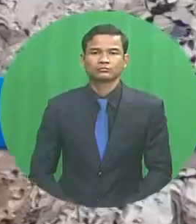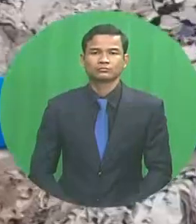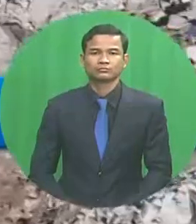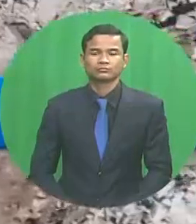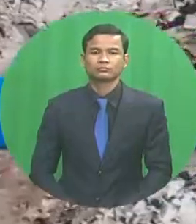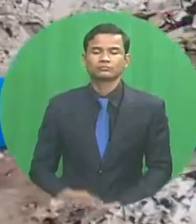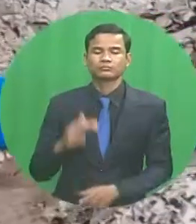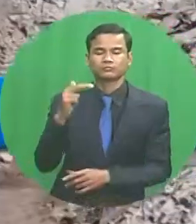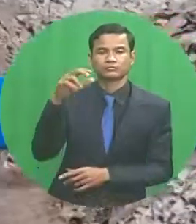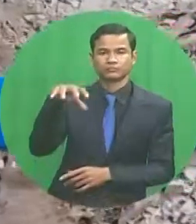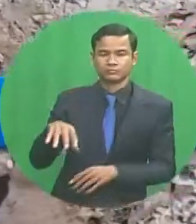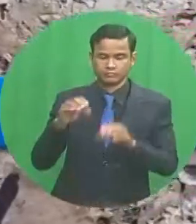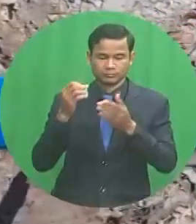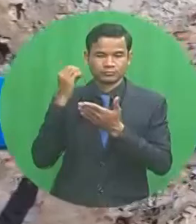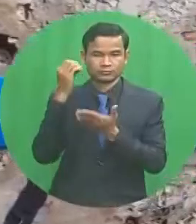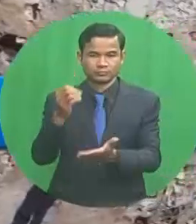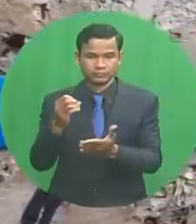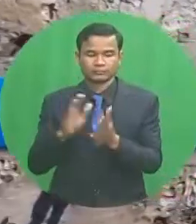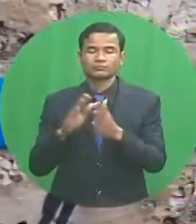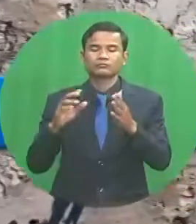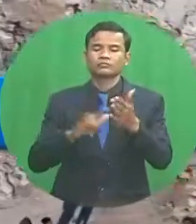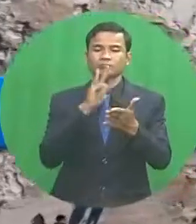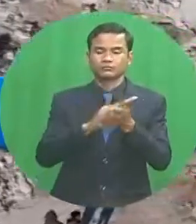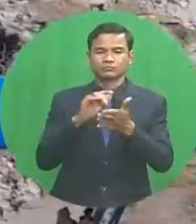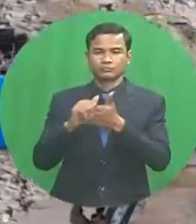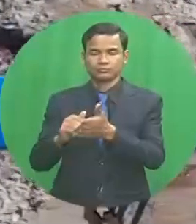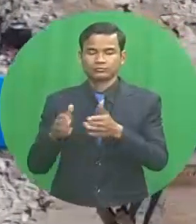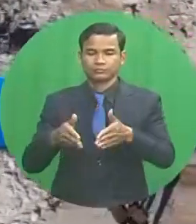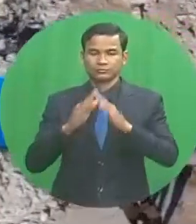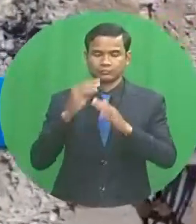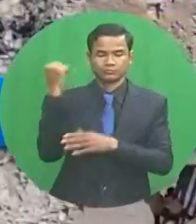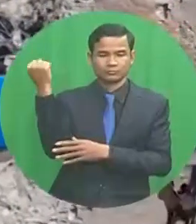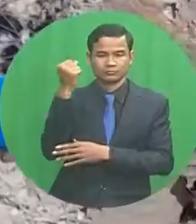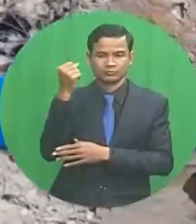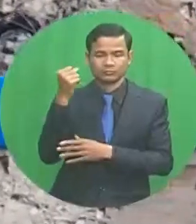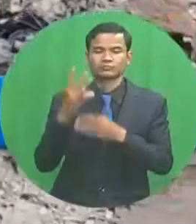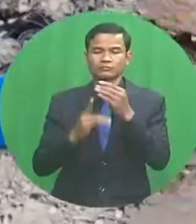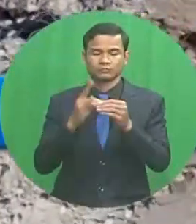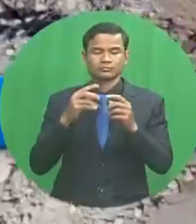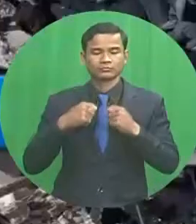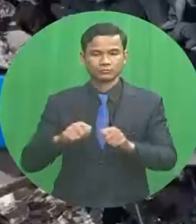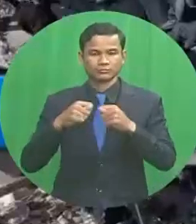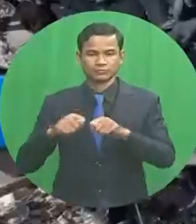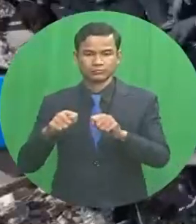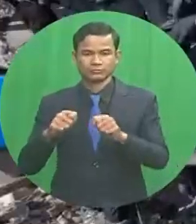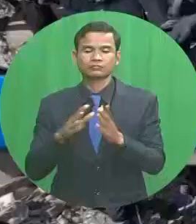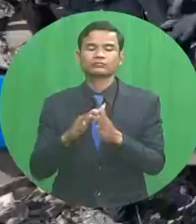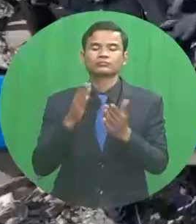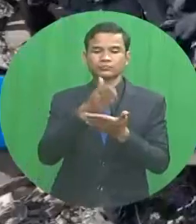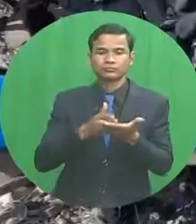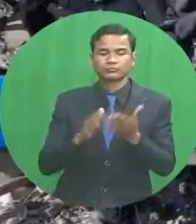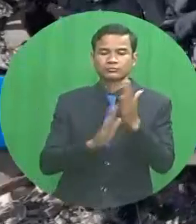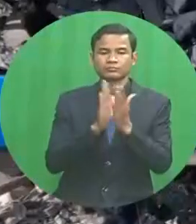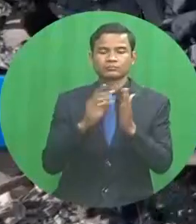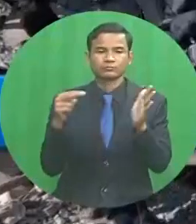ទីភ្នាក់ងារផ្ដល់ជំនួយនឹងរដ្ឋាភិបាលបានបង្កើតការតស៊ូដើម្បីបញ្ជូនជំនួយទៅផ្នែកខ្លះនៃប្រទេសទូគីនិងស៊ី